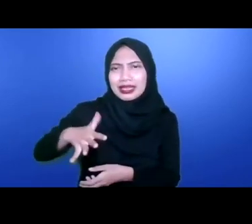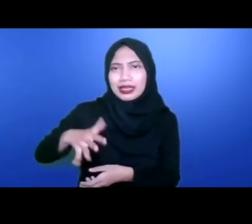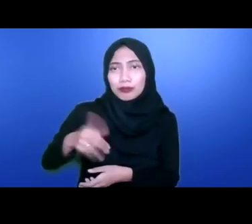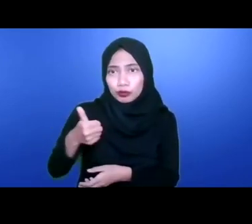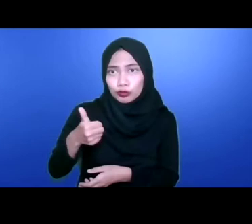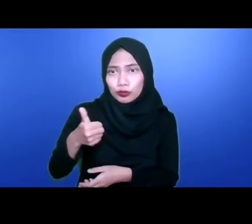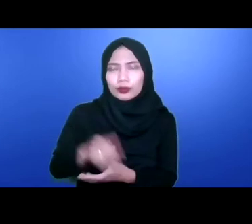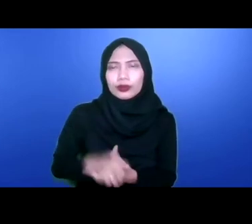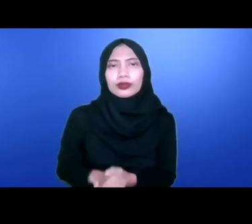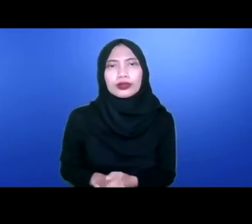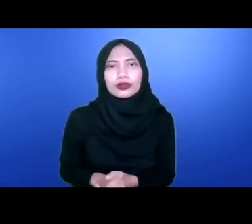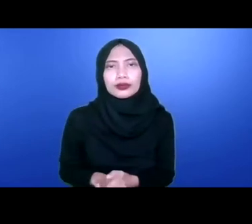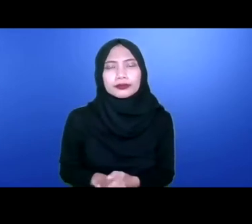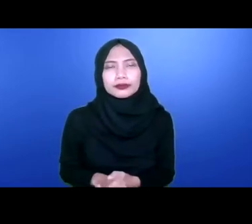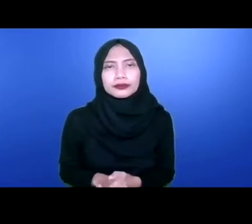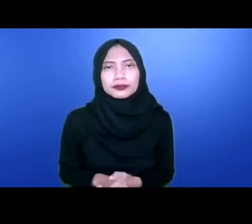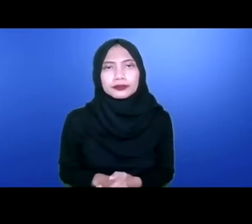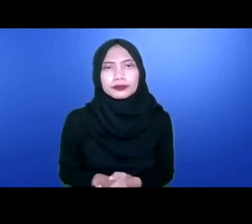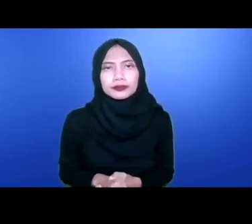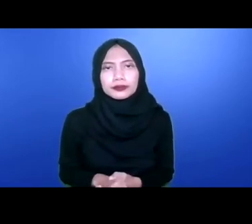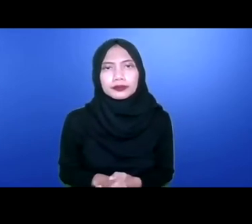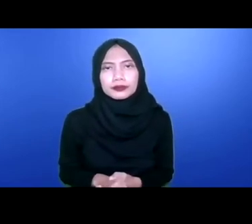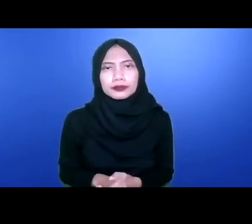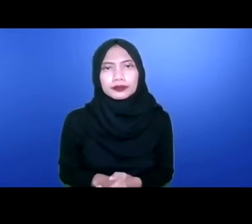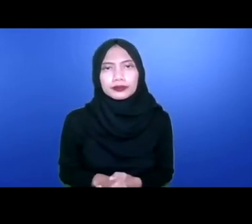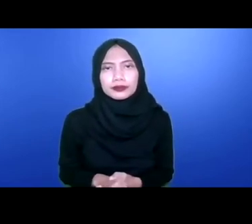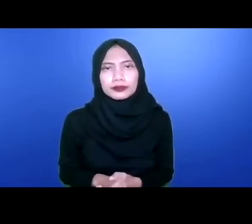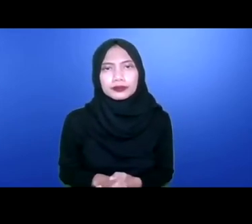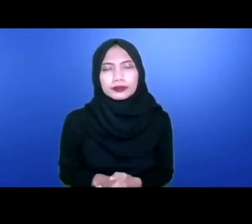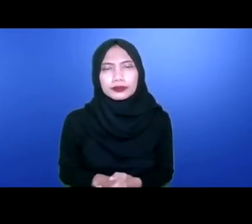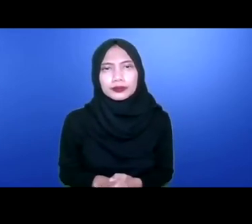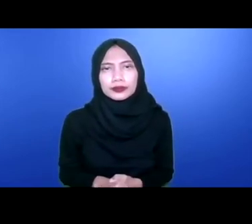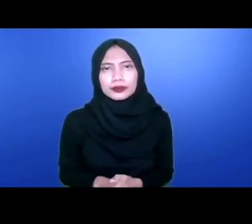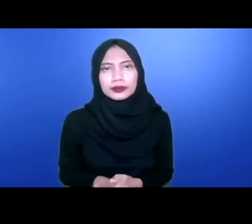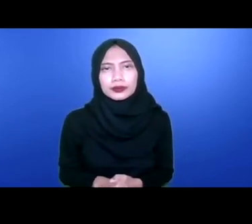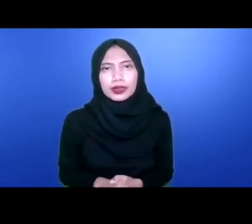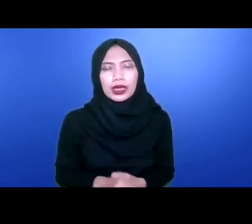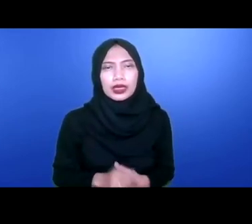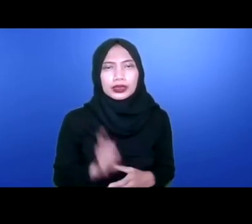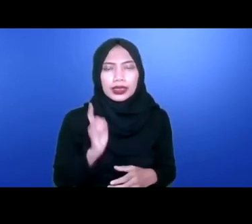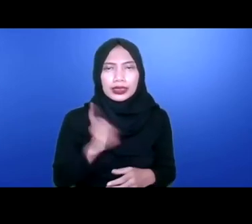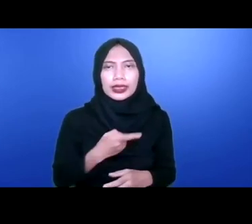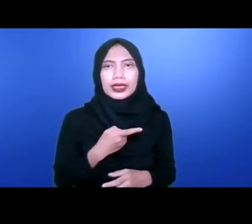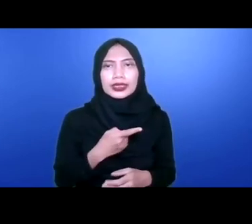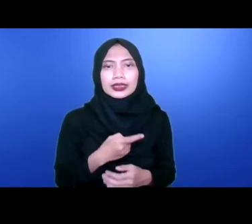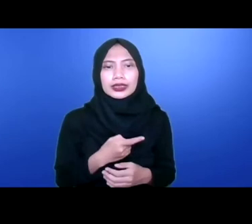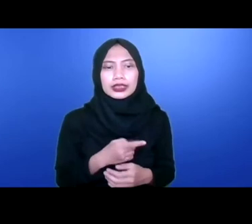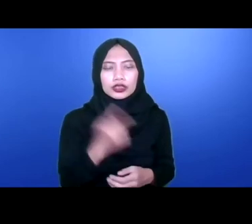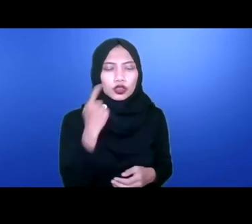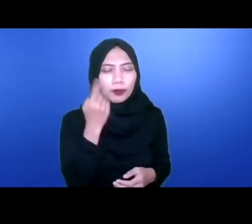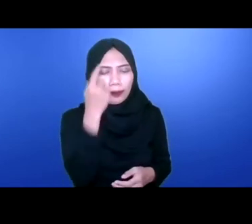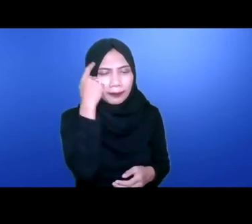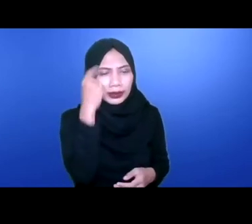ilmu pengembangan keuangan inklusif itu salah satunya adalah human-centered design. Berangkatlah dari sisi customer-nya.